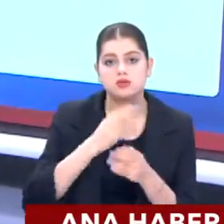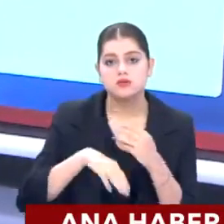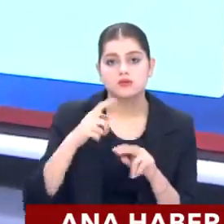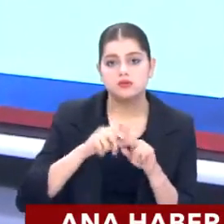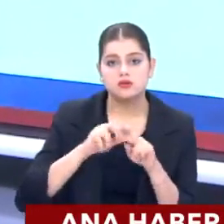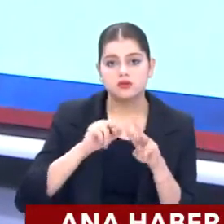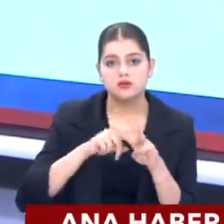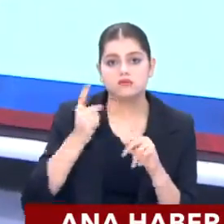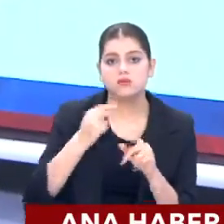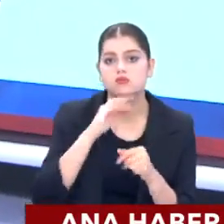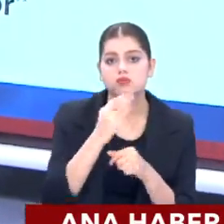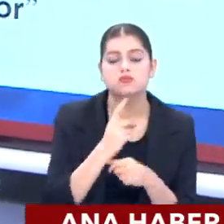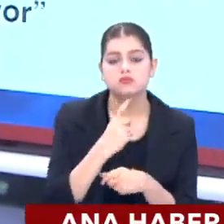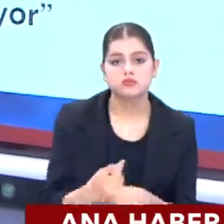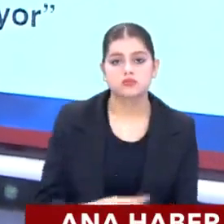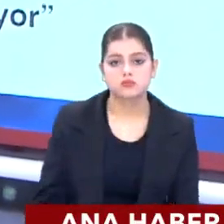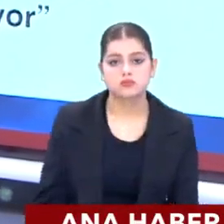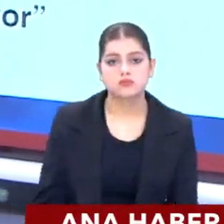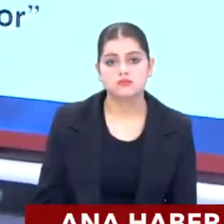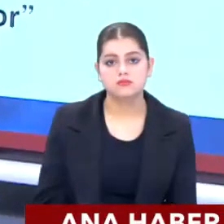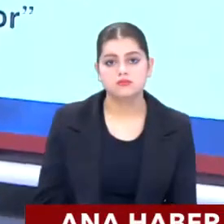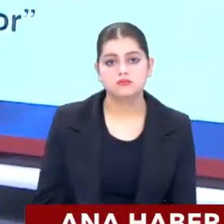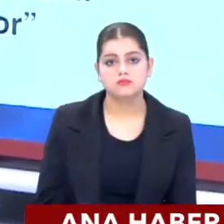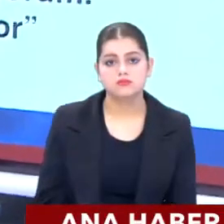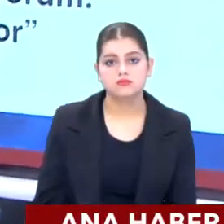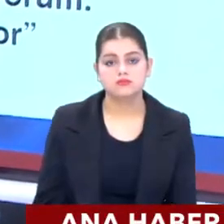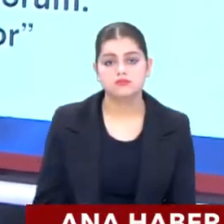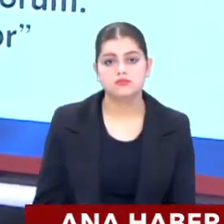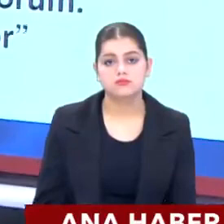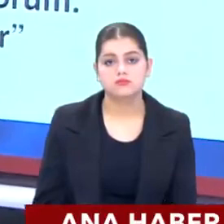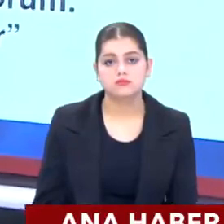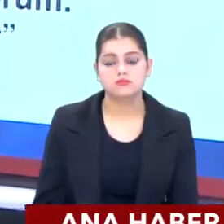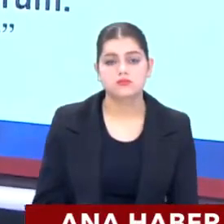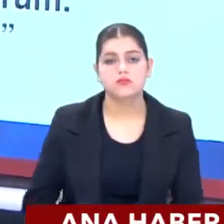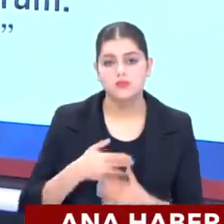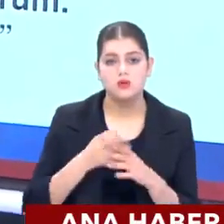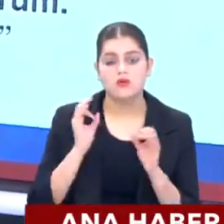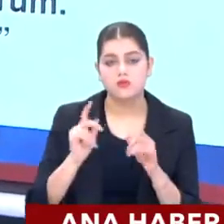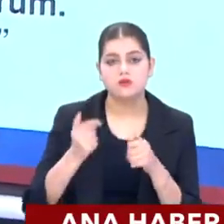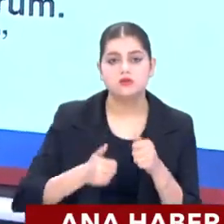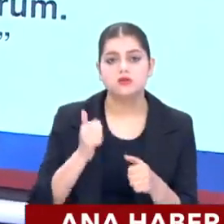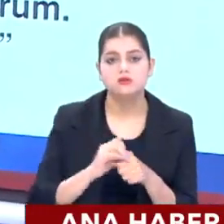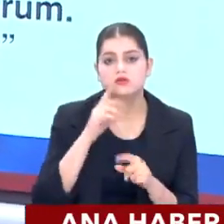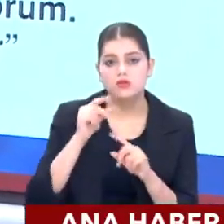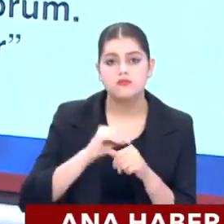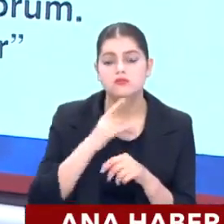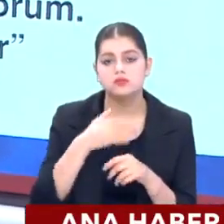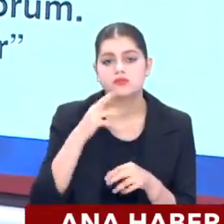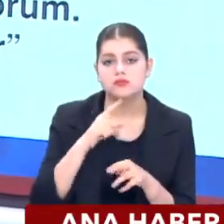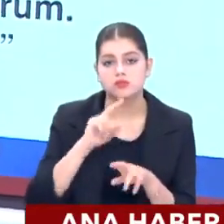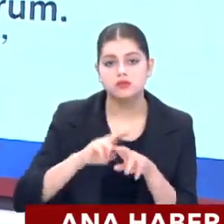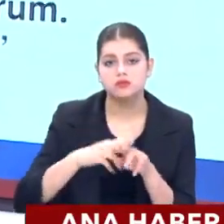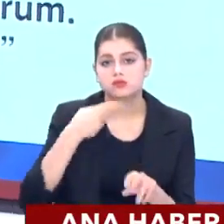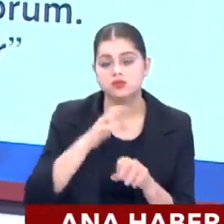bütün anketlerinden birinci çıkmış İmamoğlu Fatih Aydın'ın açıklamasında öyleydi ve dolayısıyla da Evet önemli bir rakiptir imam oldu fakat dediğim gibi